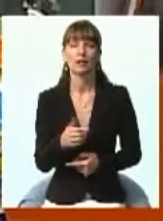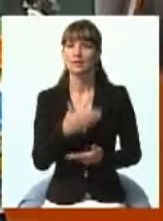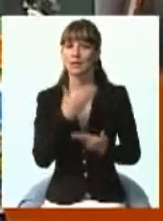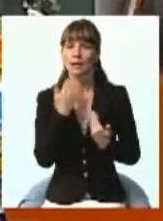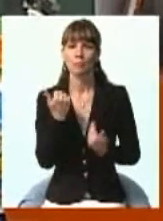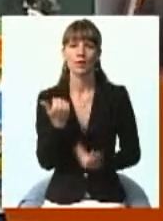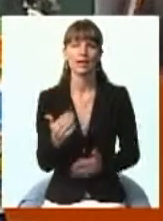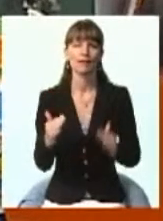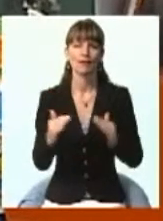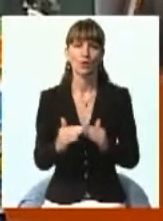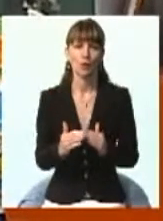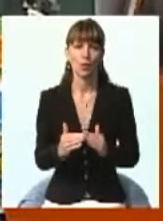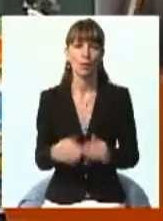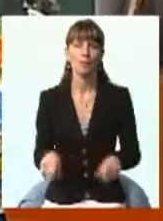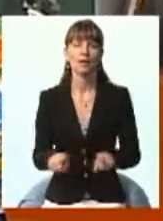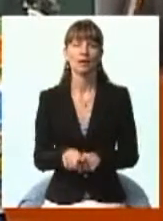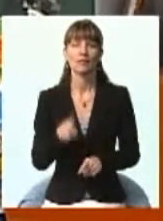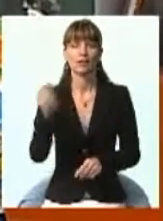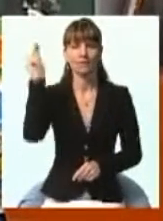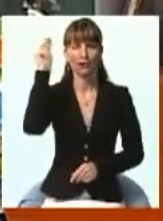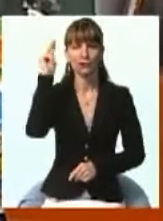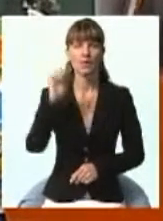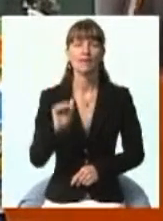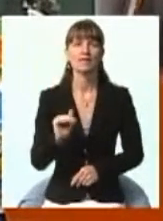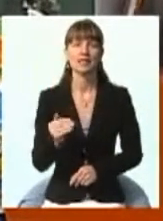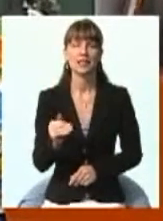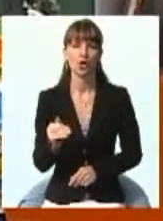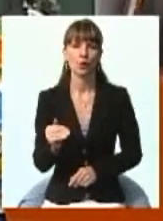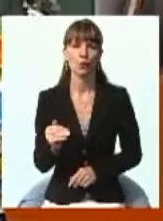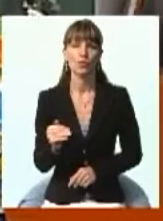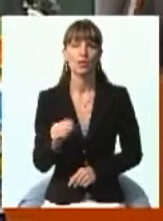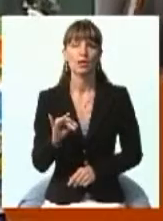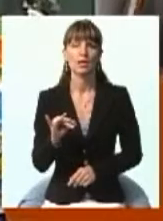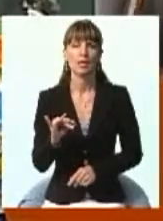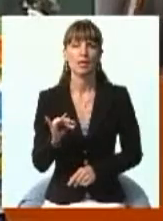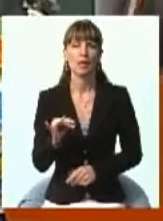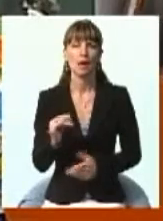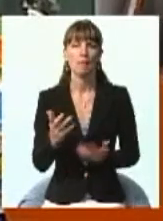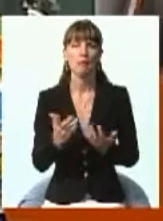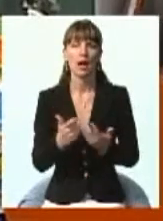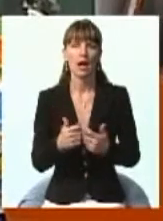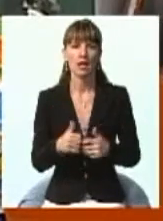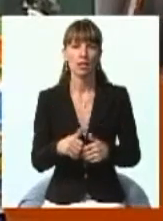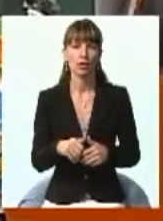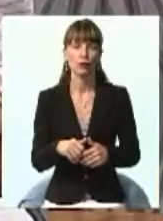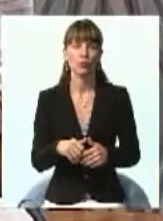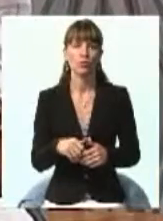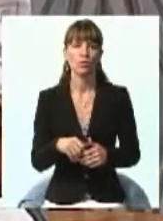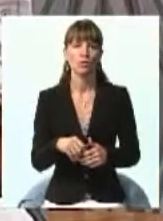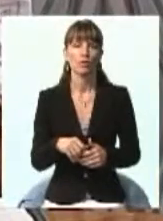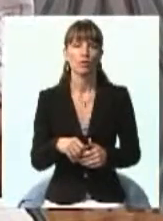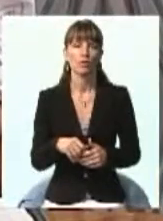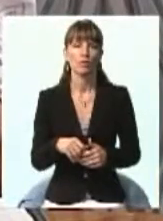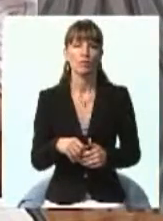вдома. Також вони вивчають фізику та механіку, вони також складають карти. А для чого,